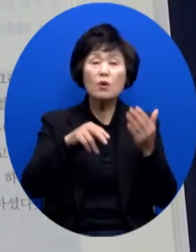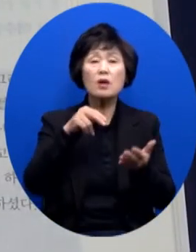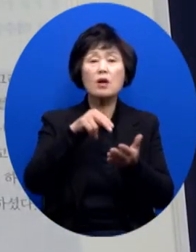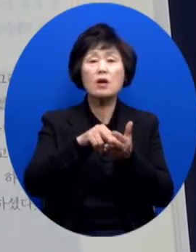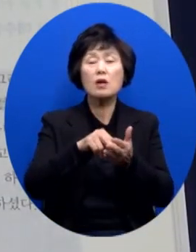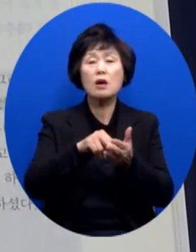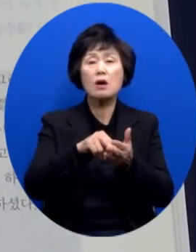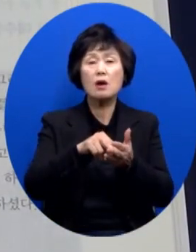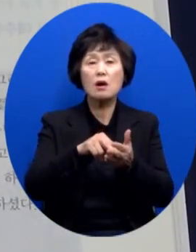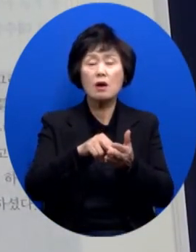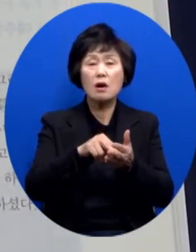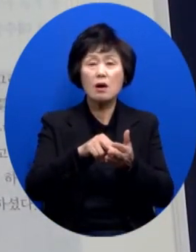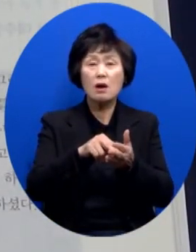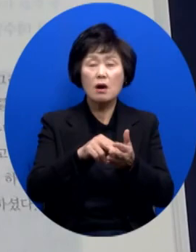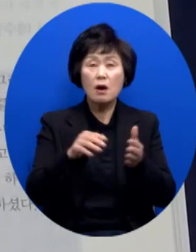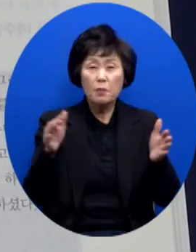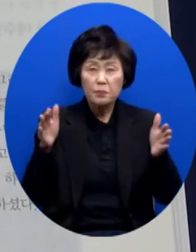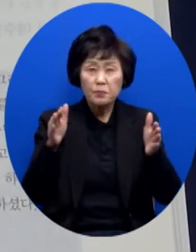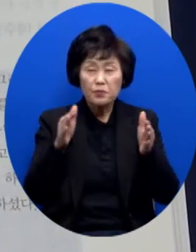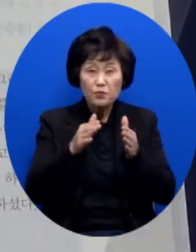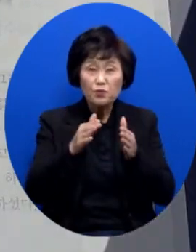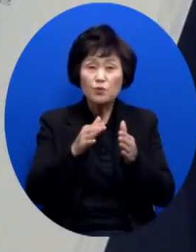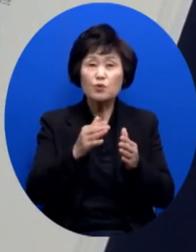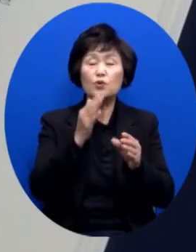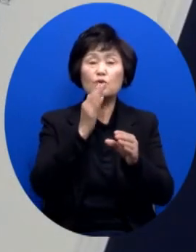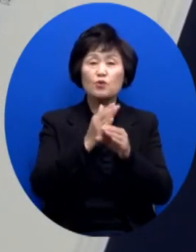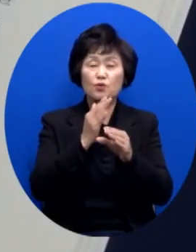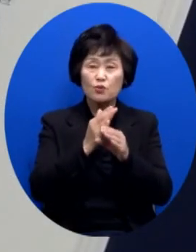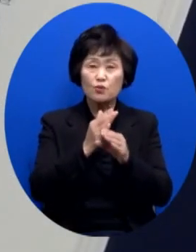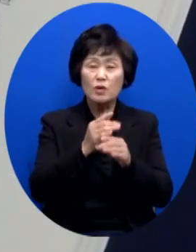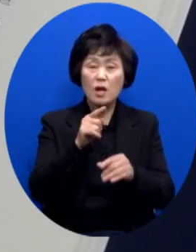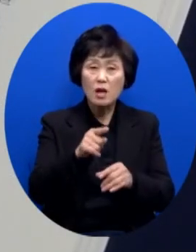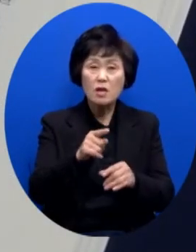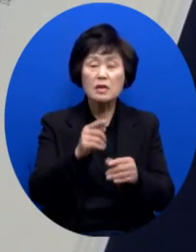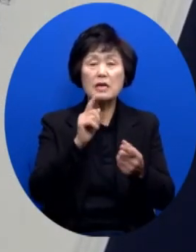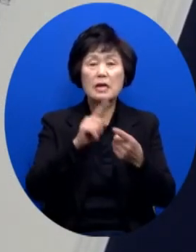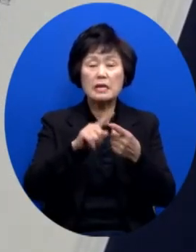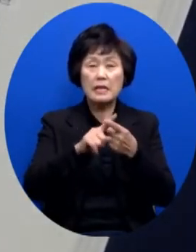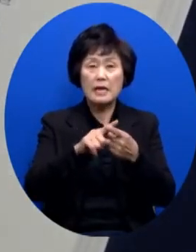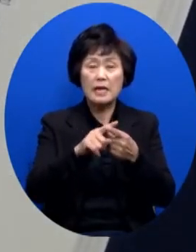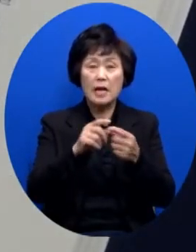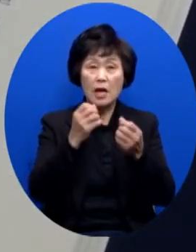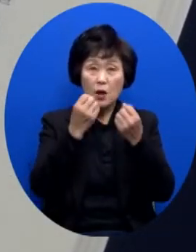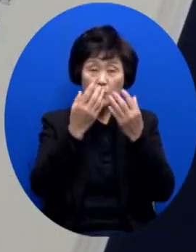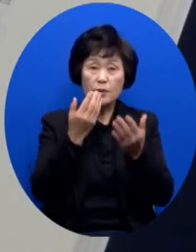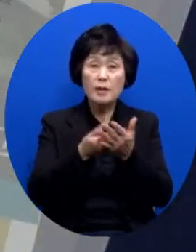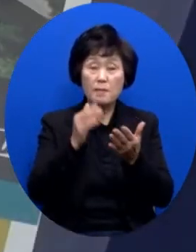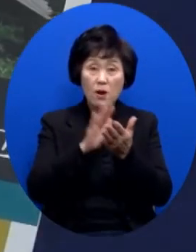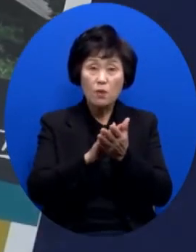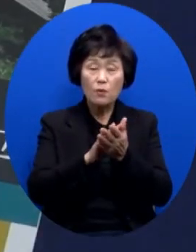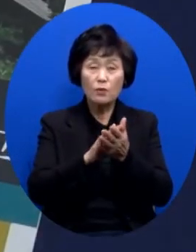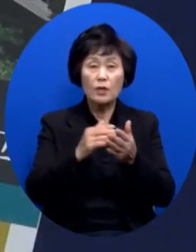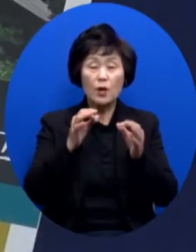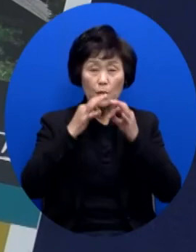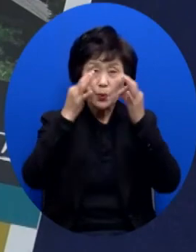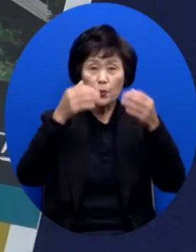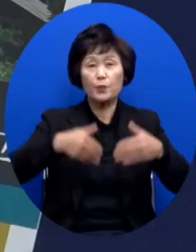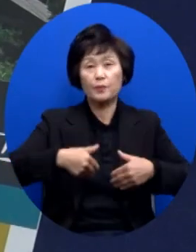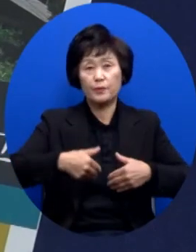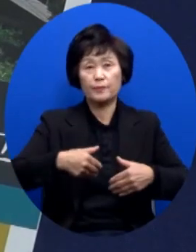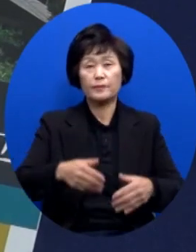가운데 학교에 정체성을 보존하기 위한 노력이 필요해 보입니다 스키 sus